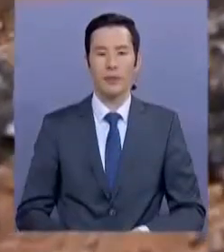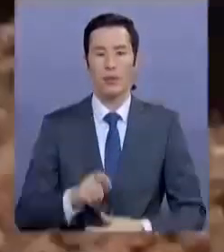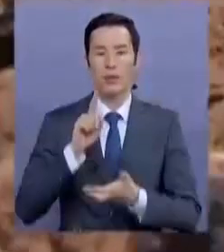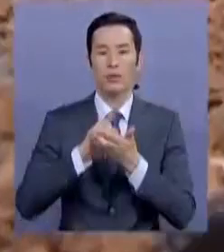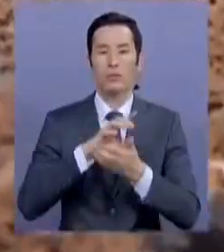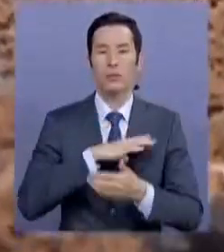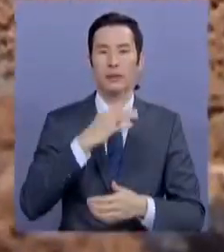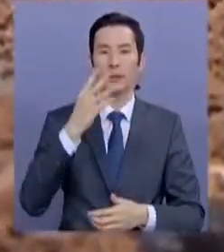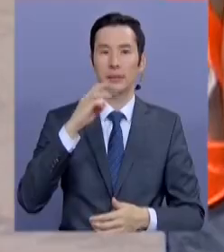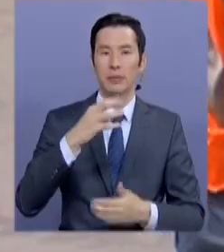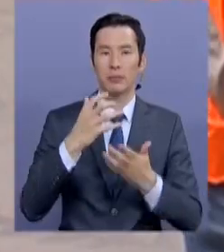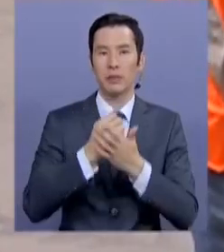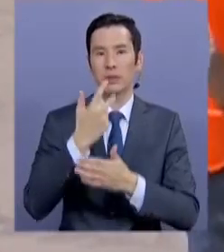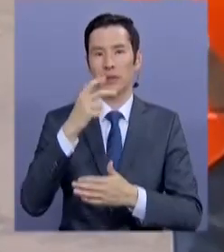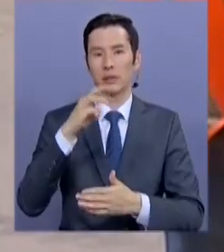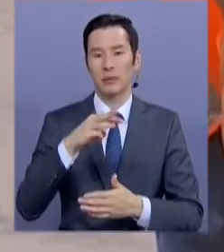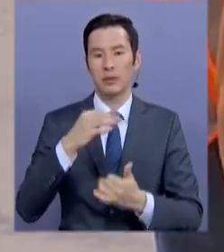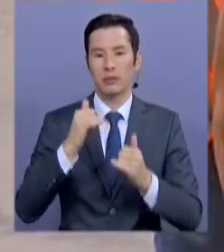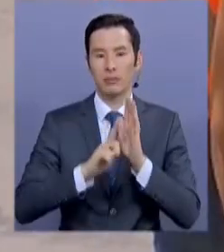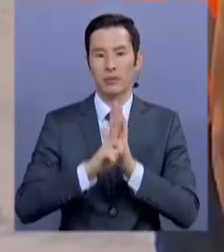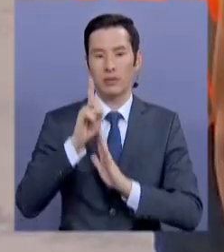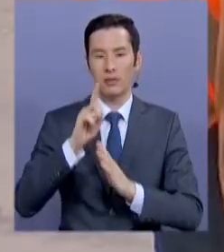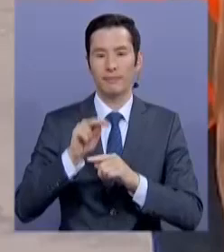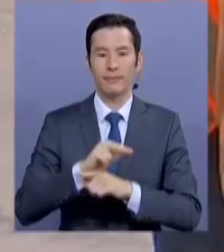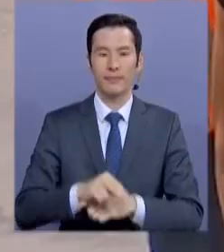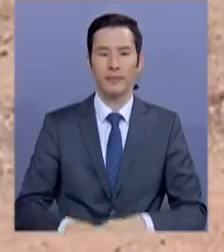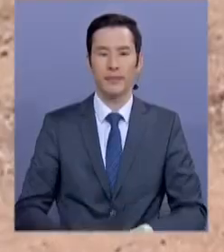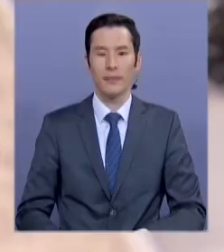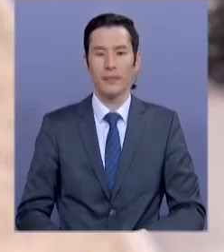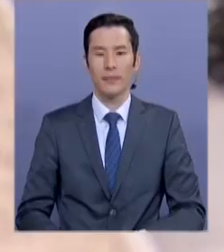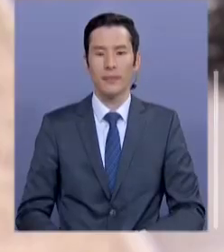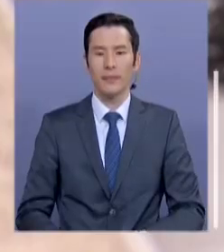соң мердігерлер дереу олқылықтың орнын толтыруға кірісті.